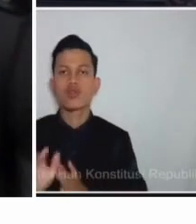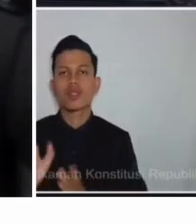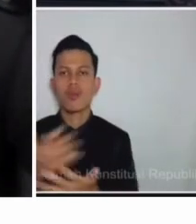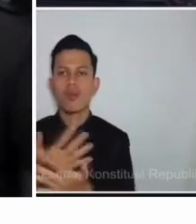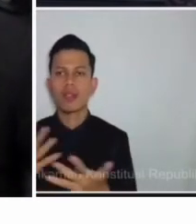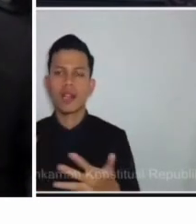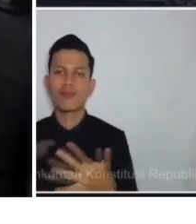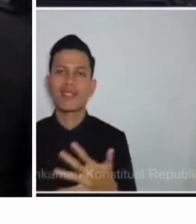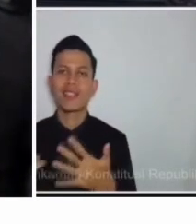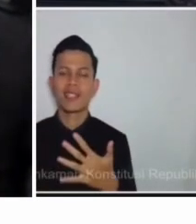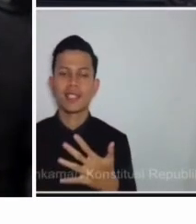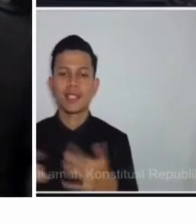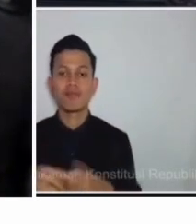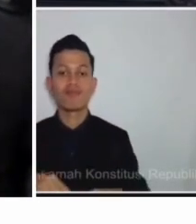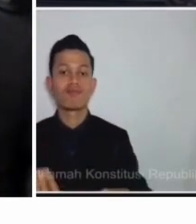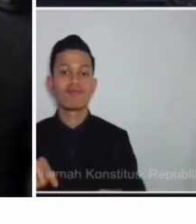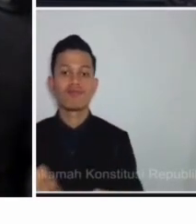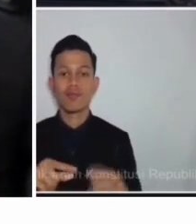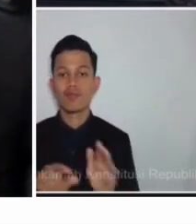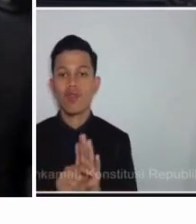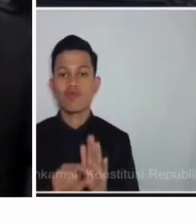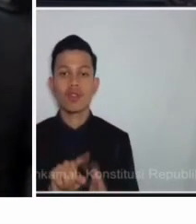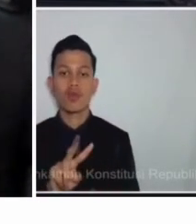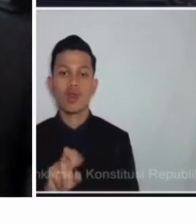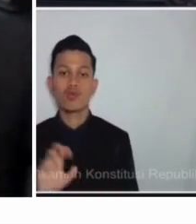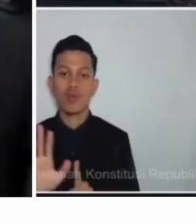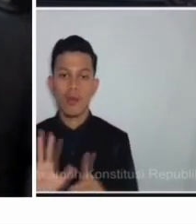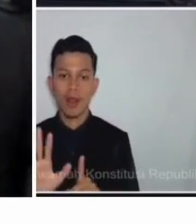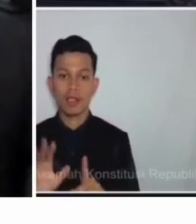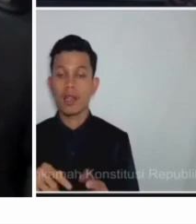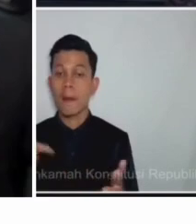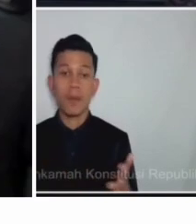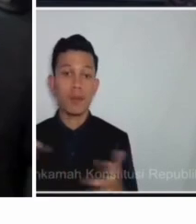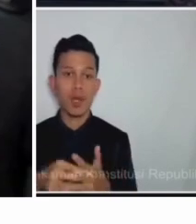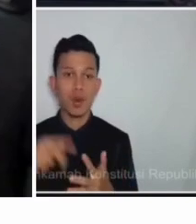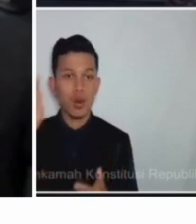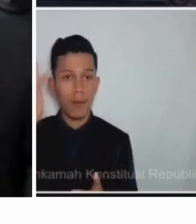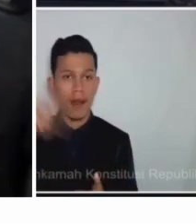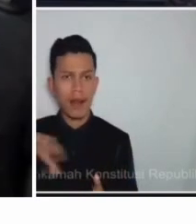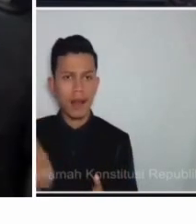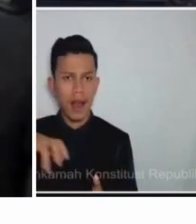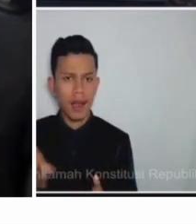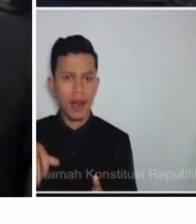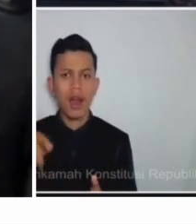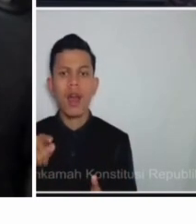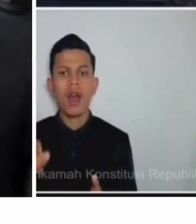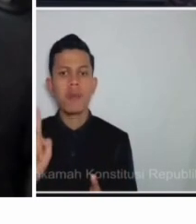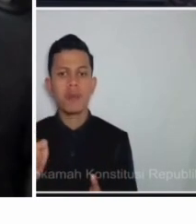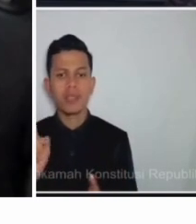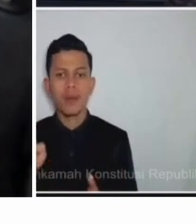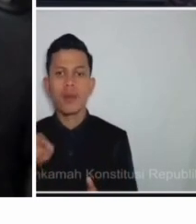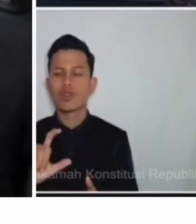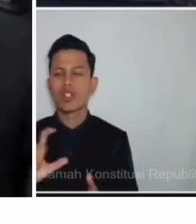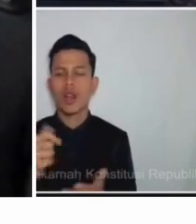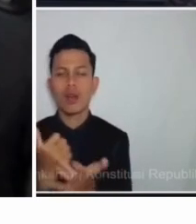2018 mengatakan bahwa dalam satu hal suu lembaga atau masyarakat tidak menjalankan putusan MK hal demikian